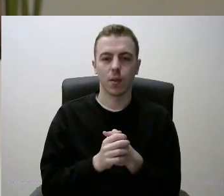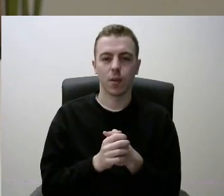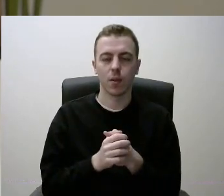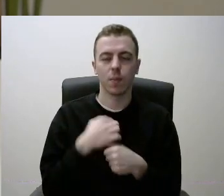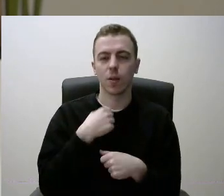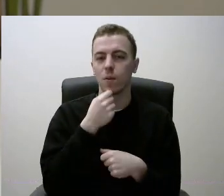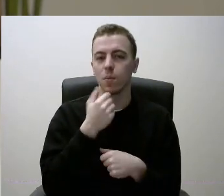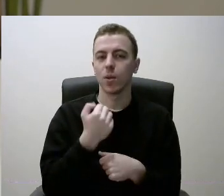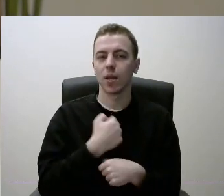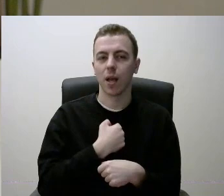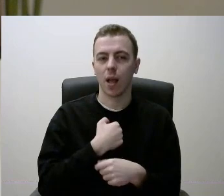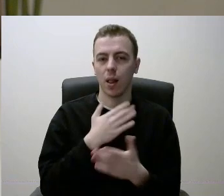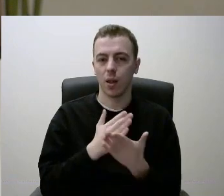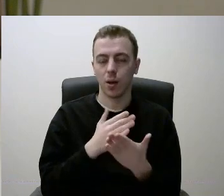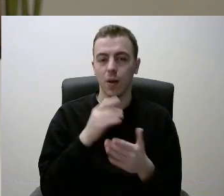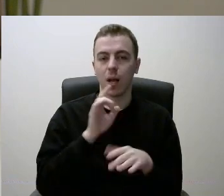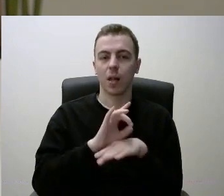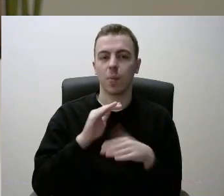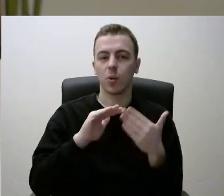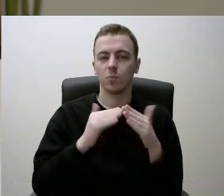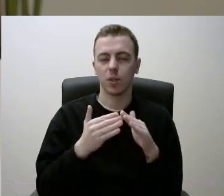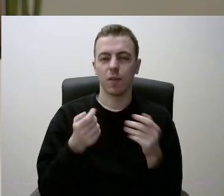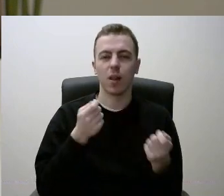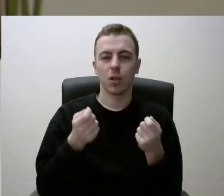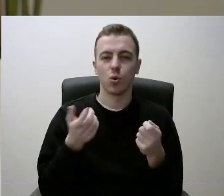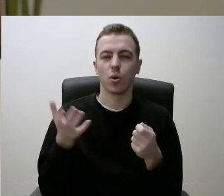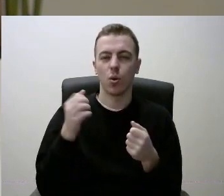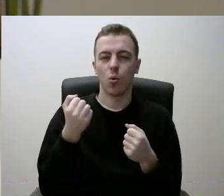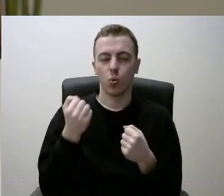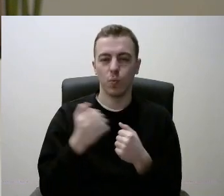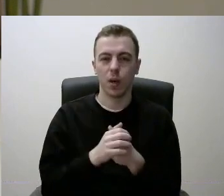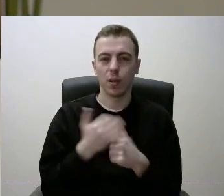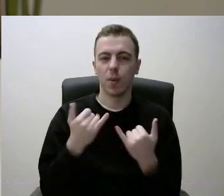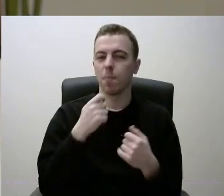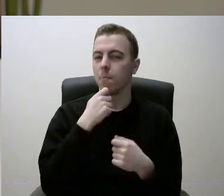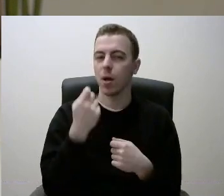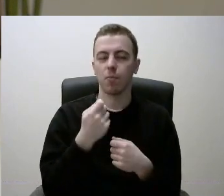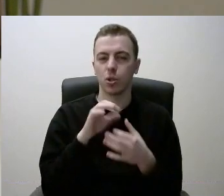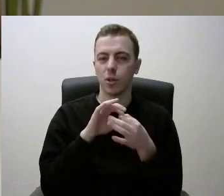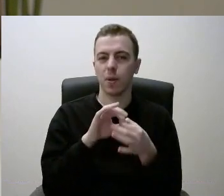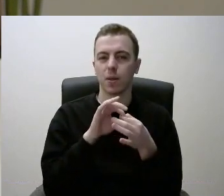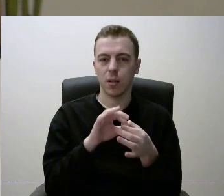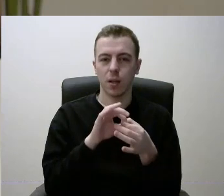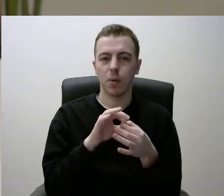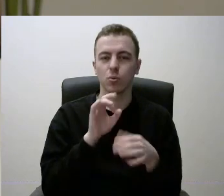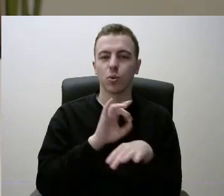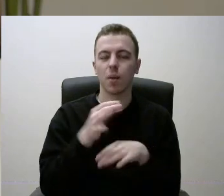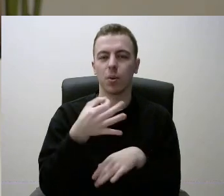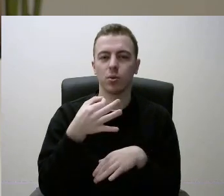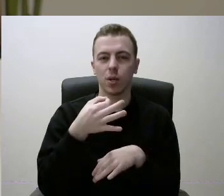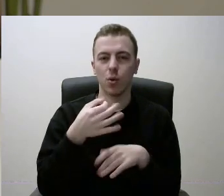gaila, kad Klaipėdos miesto valdančioji dauguma per mažai bendradarbiauja su Klaipėdos rajono